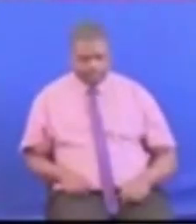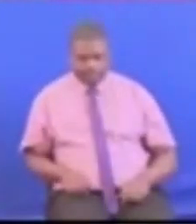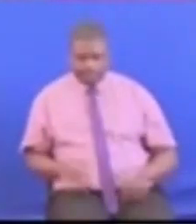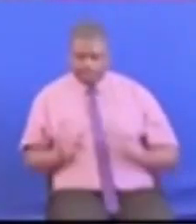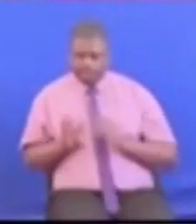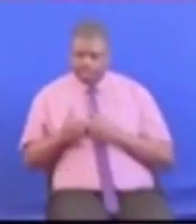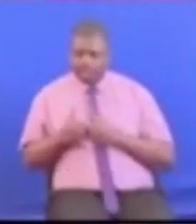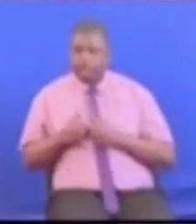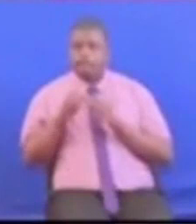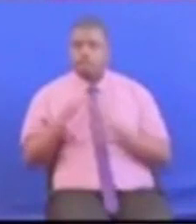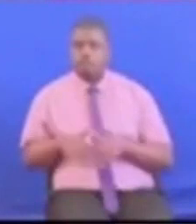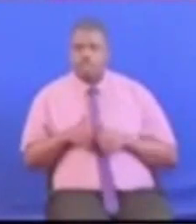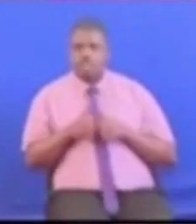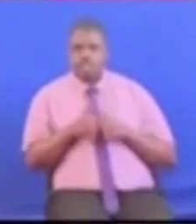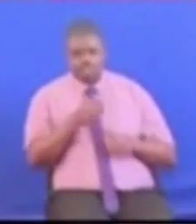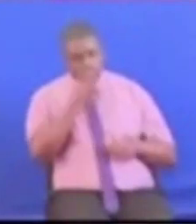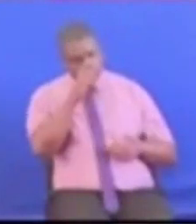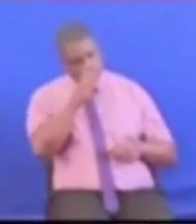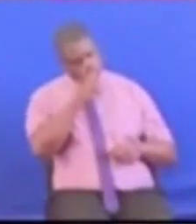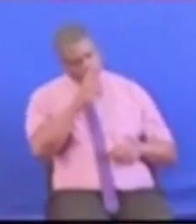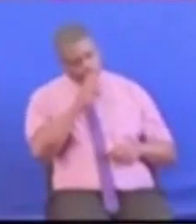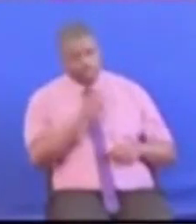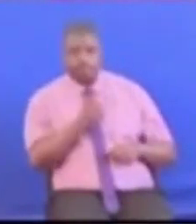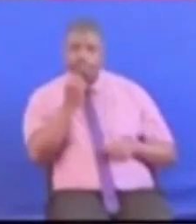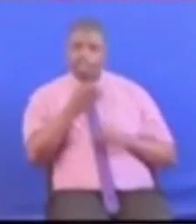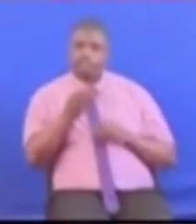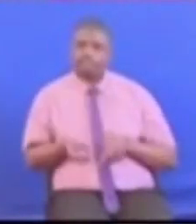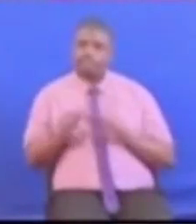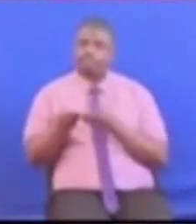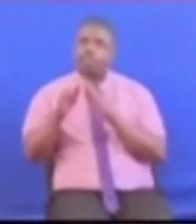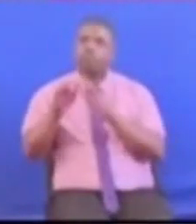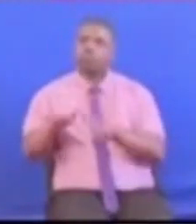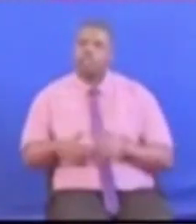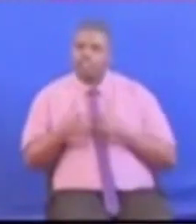iende ikachunguze kisha taarifa iwasilishwe bungeni.